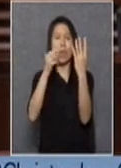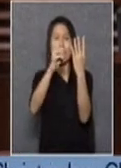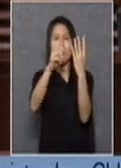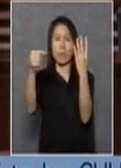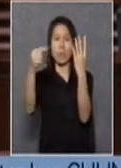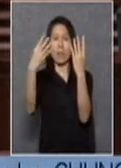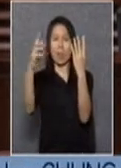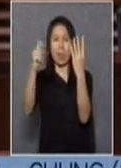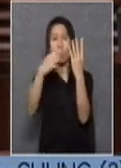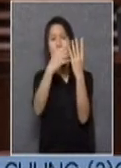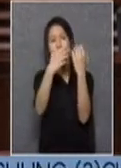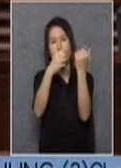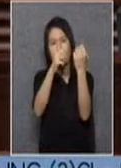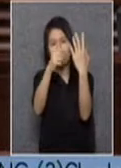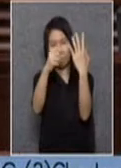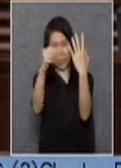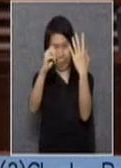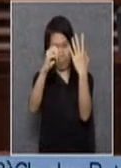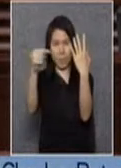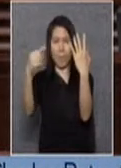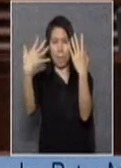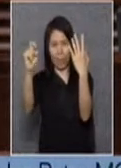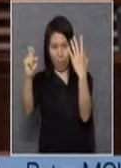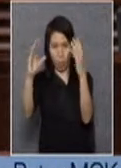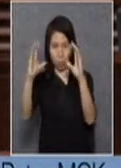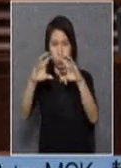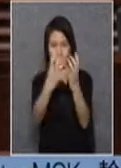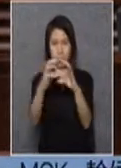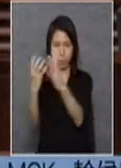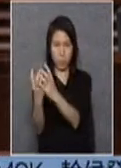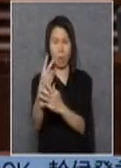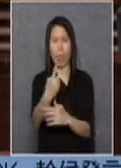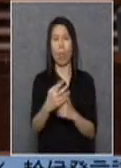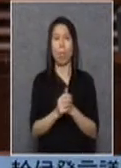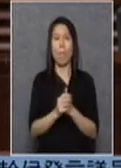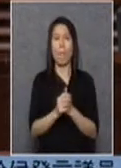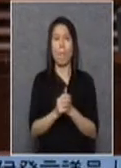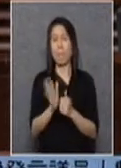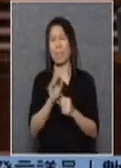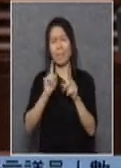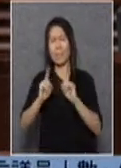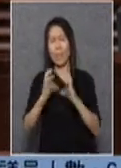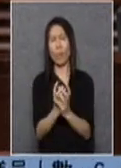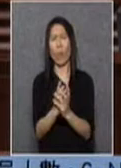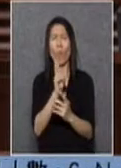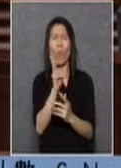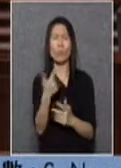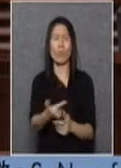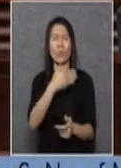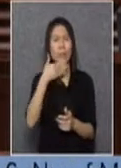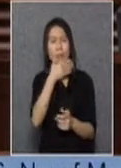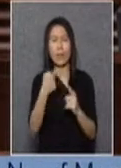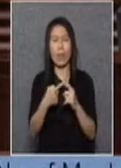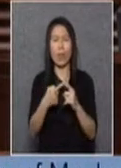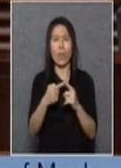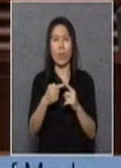59岁这两个组群，不是好像自由党那样，是很多青年人或者高